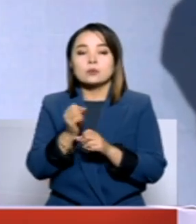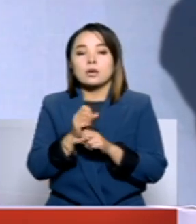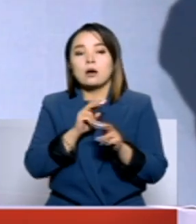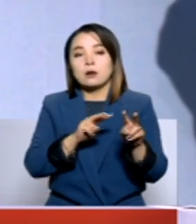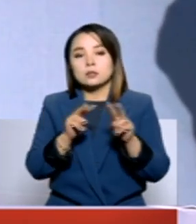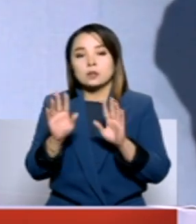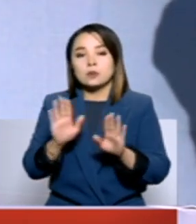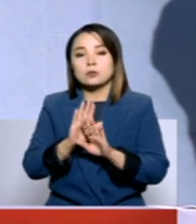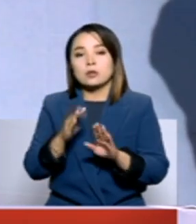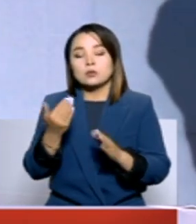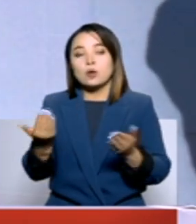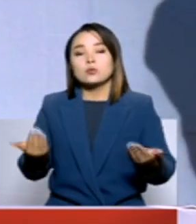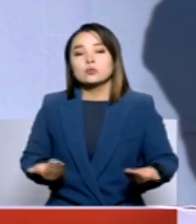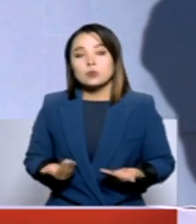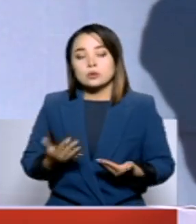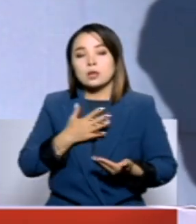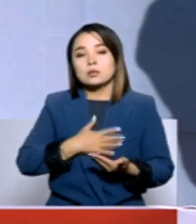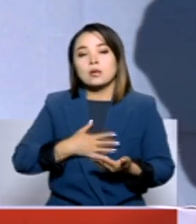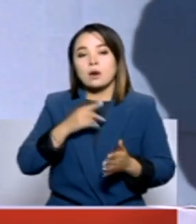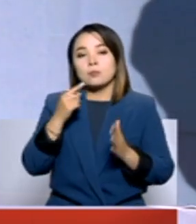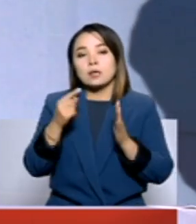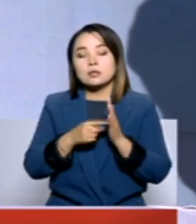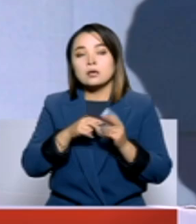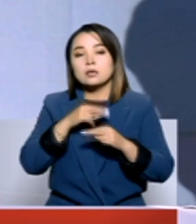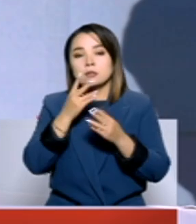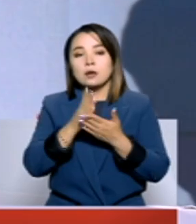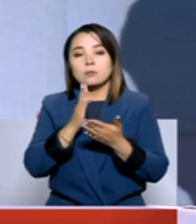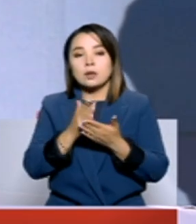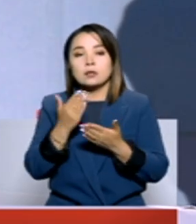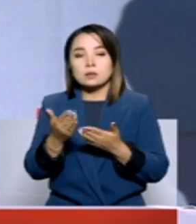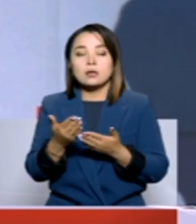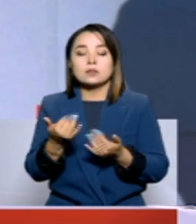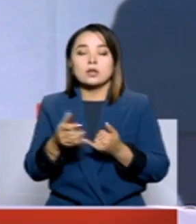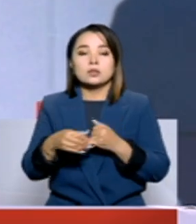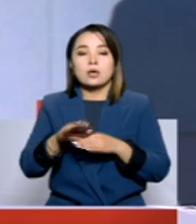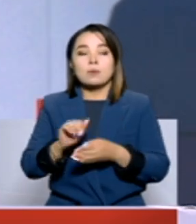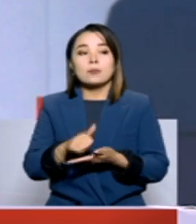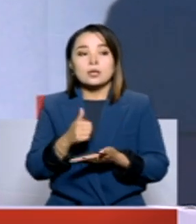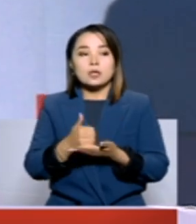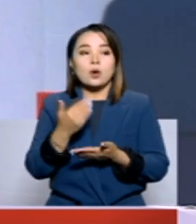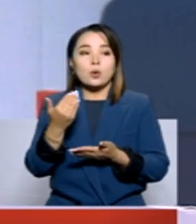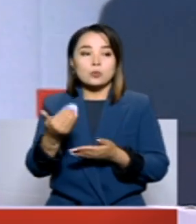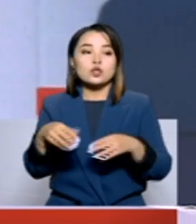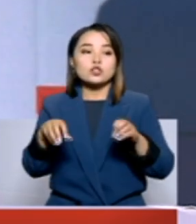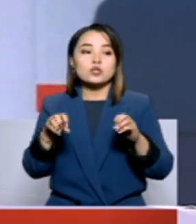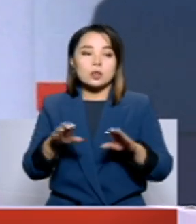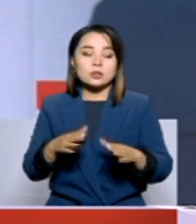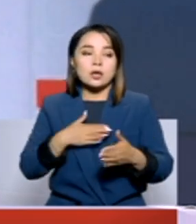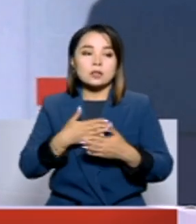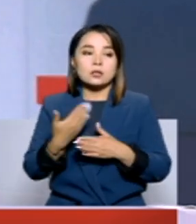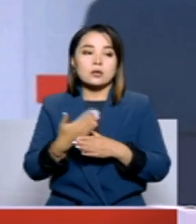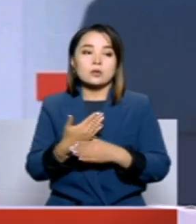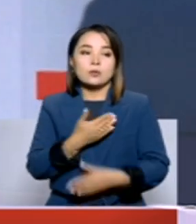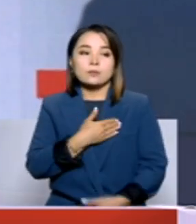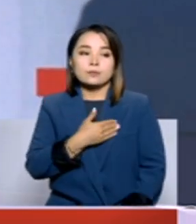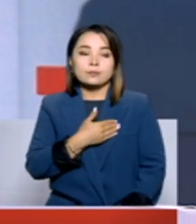қадағалап қана қоймай, тұрғындарды толғандырған мәселелерге мән беру тиіс. Әрі жергілікті биліктің оларды шешуіне ықпал